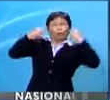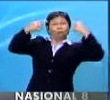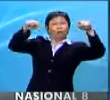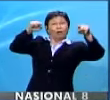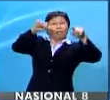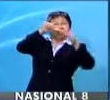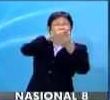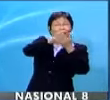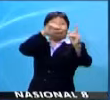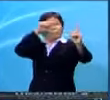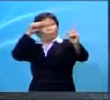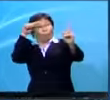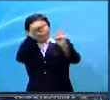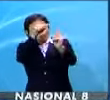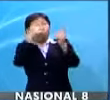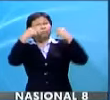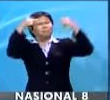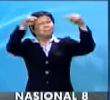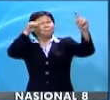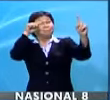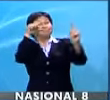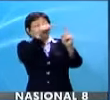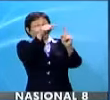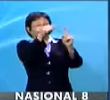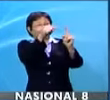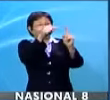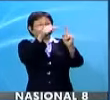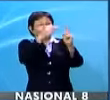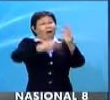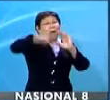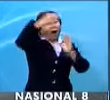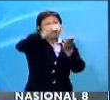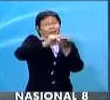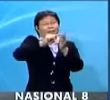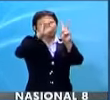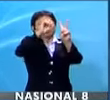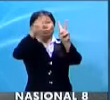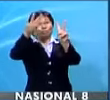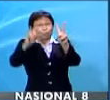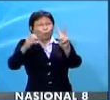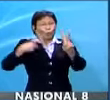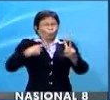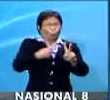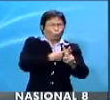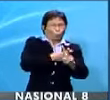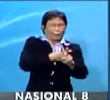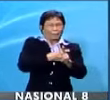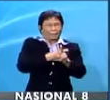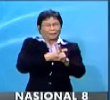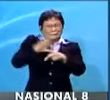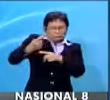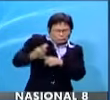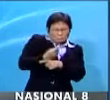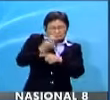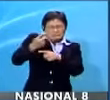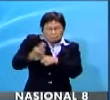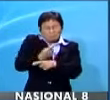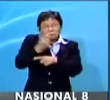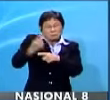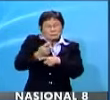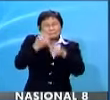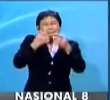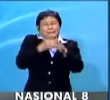that goal it is essential that we harn the tal